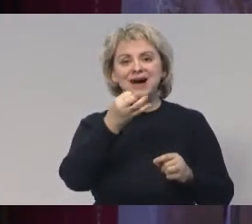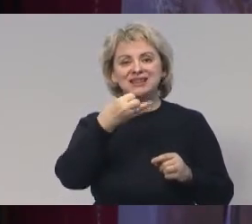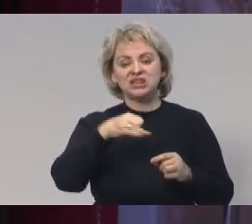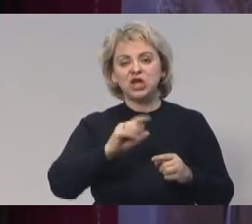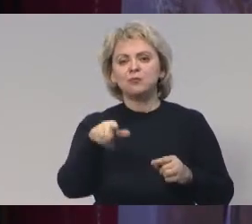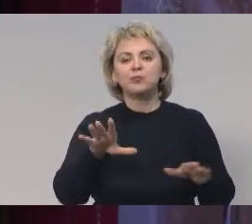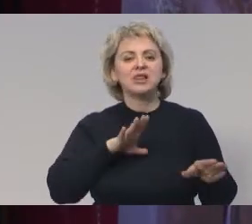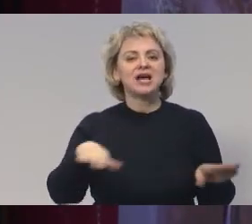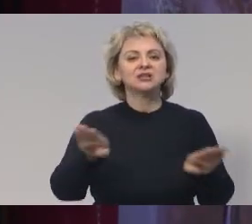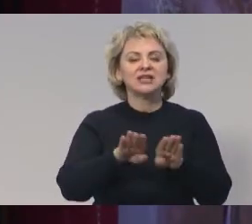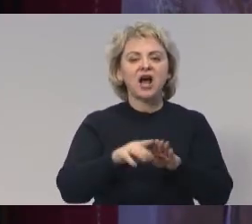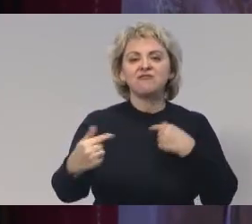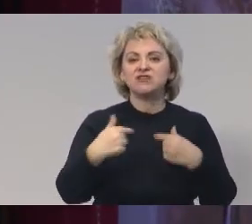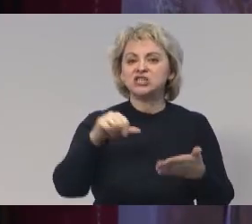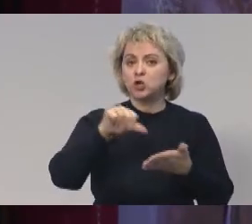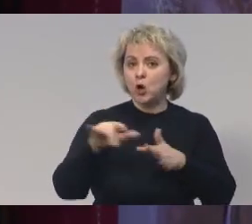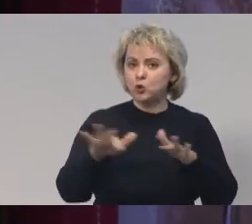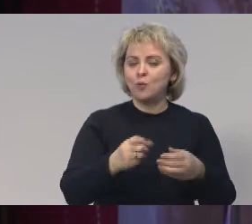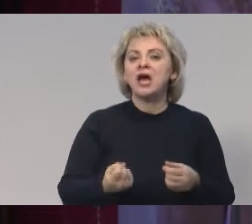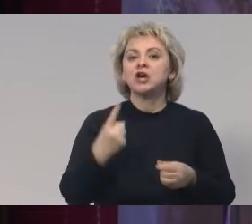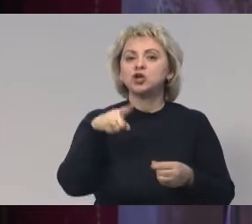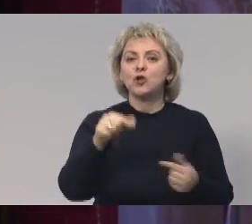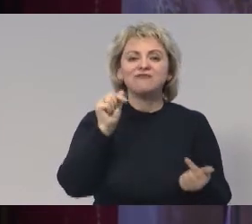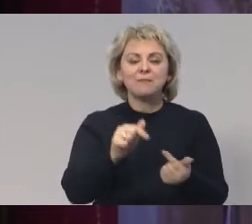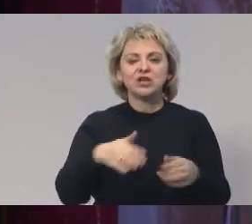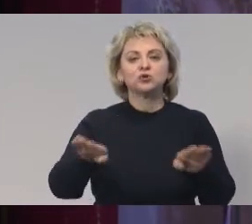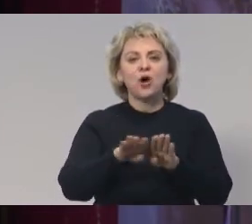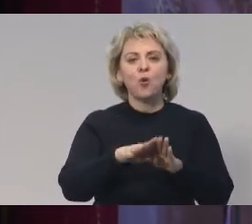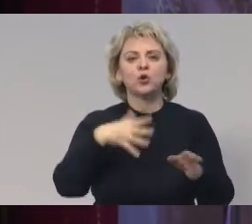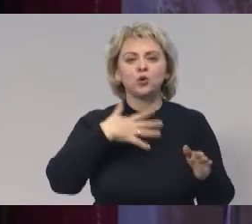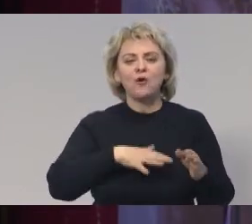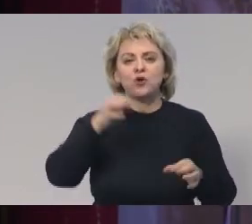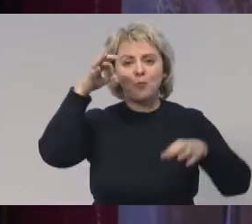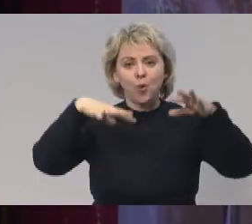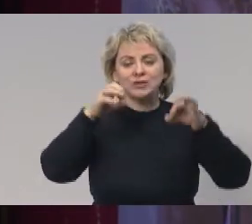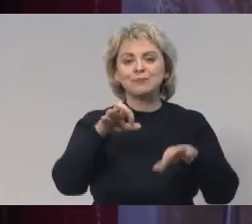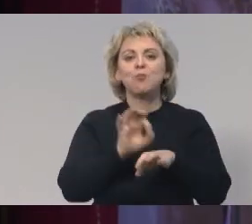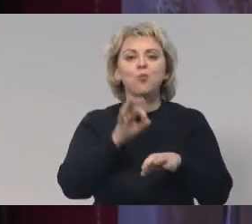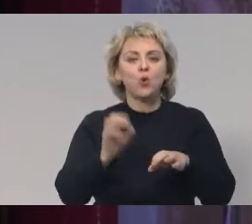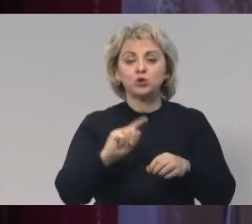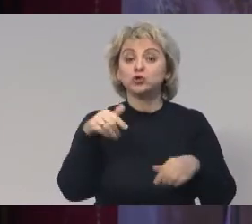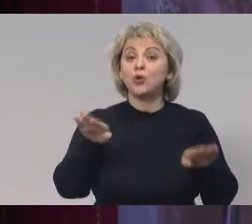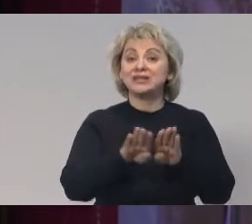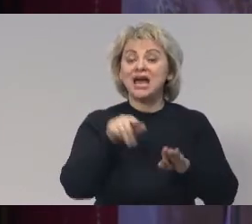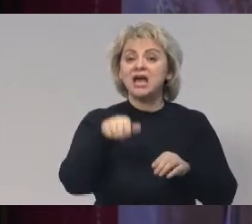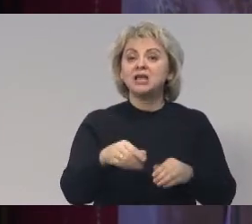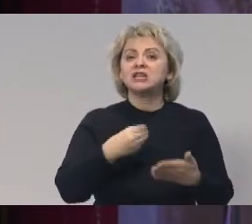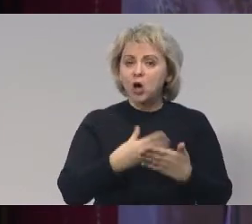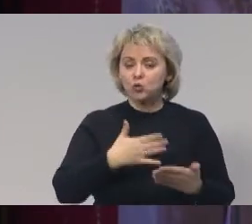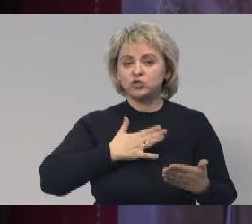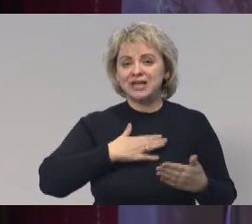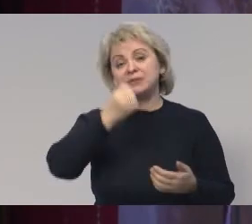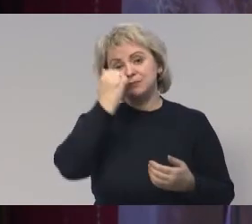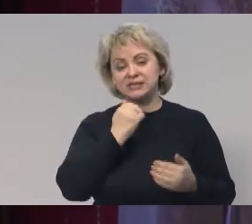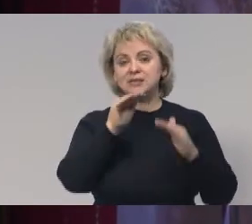она была такая выстраданная, она была такая рожденная вопреки, с такой кровью, потом и болью, что она еще тем дороже нам. И